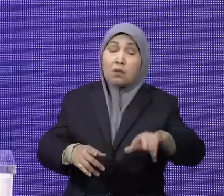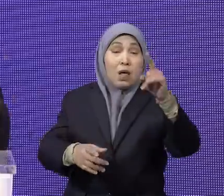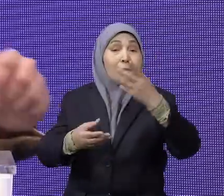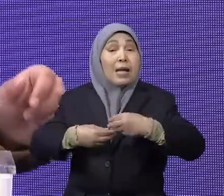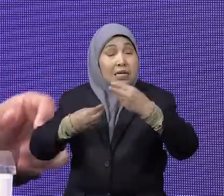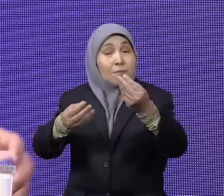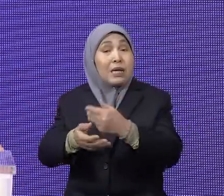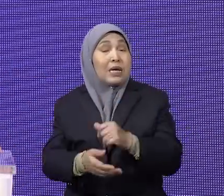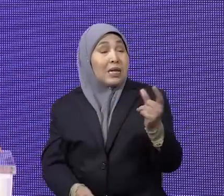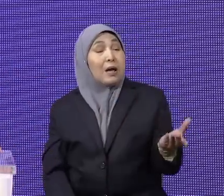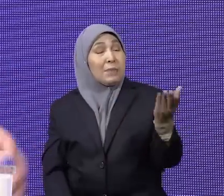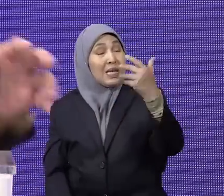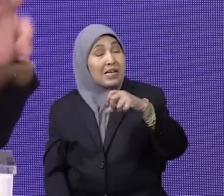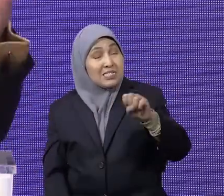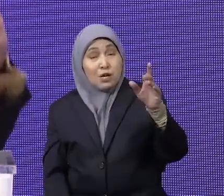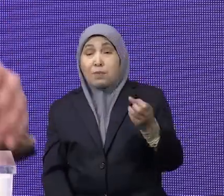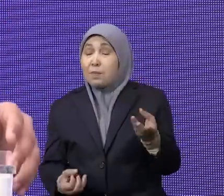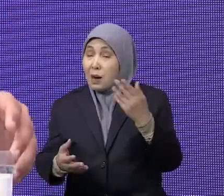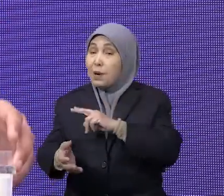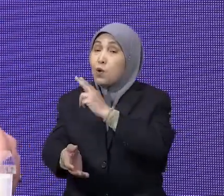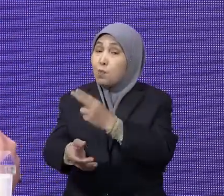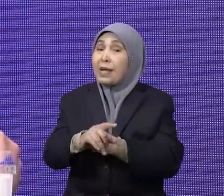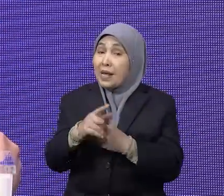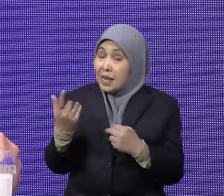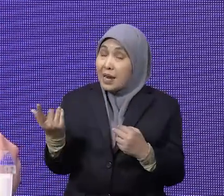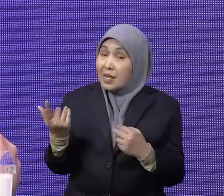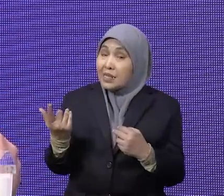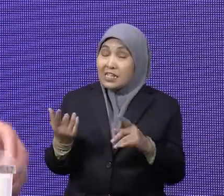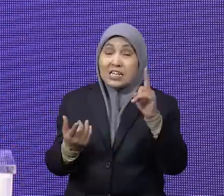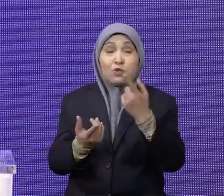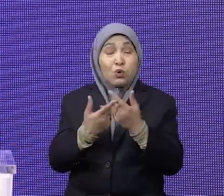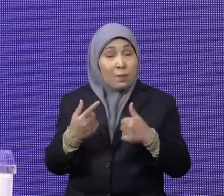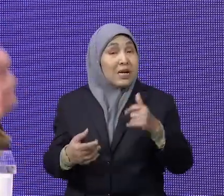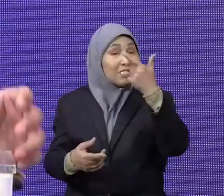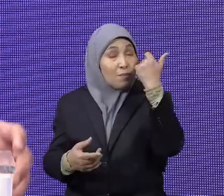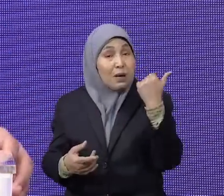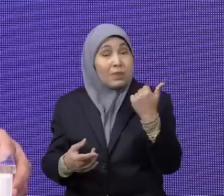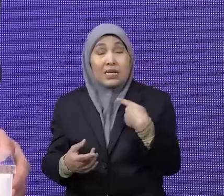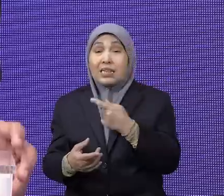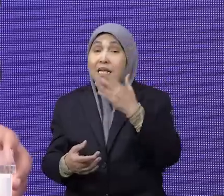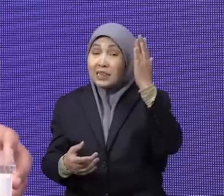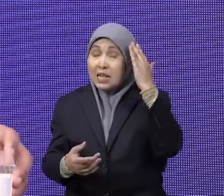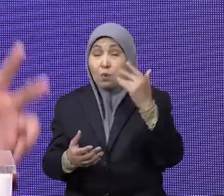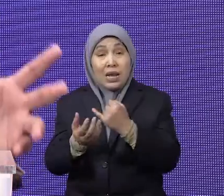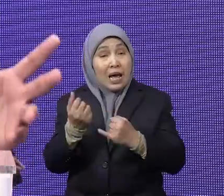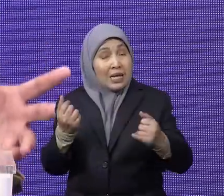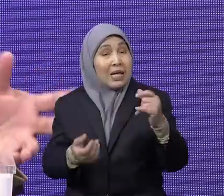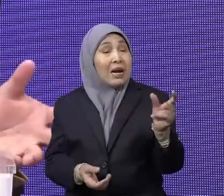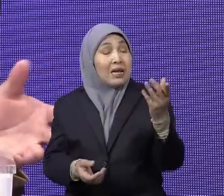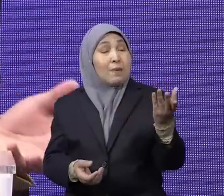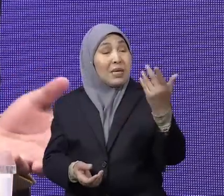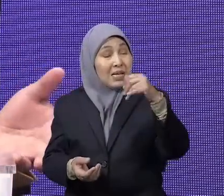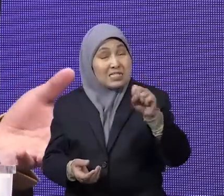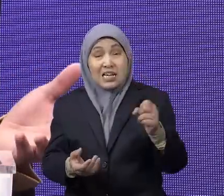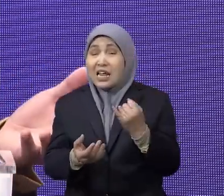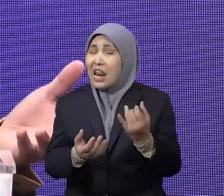Allah berikan kepada Nabi Isa alaihi salam berbanding dengan beberapa keupayaan yang lain? Salah satu daripada sebabnya iaitulah kita tahu kelahiran Nabi Isa